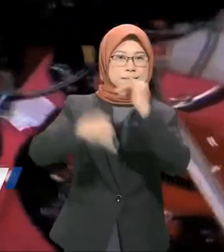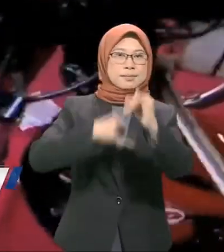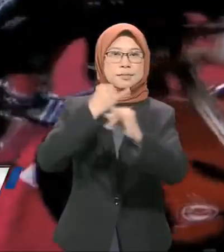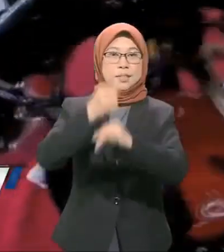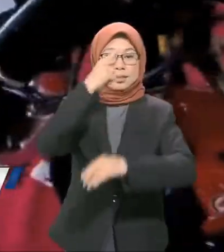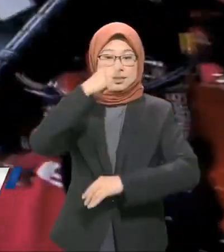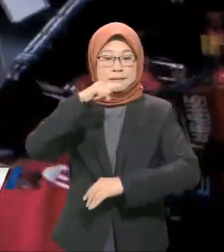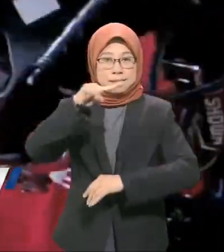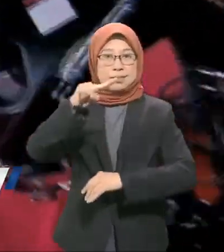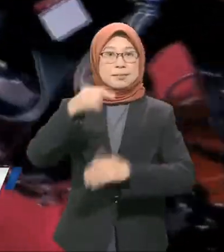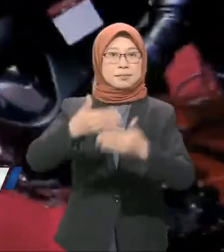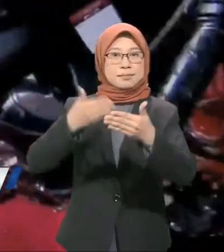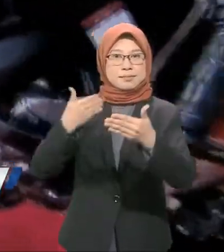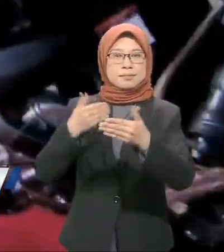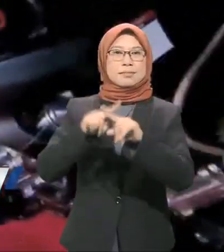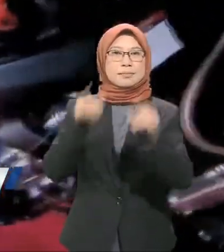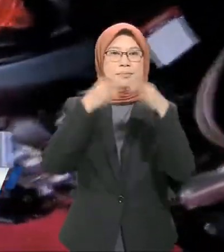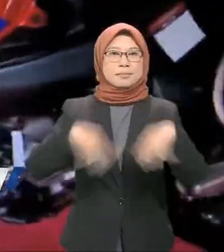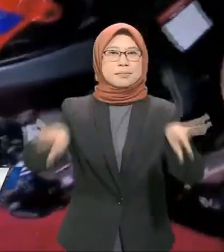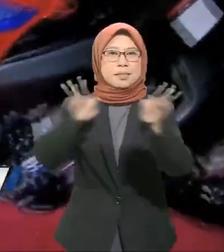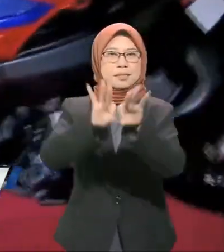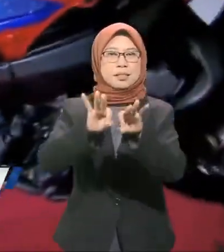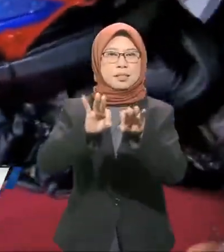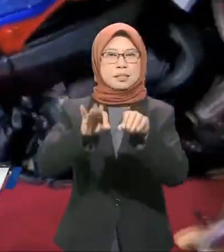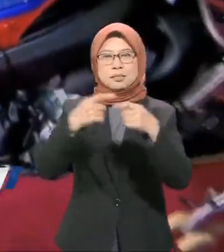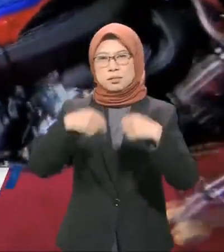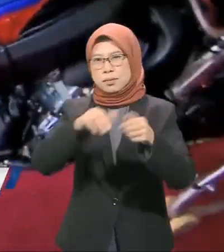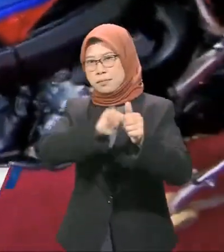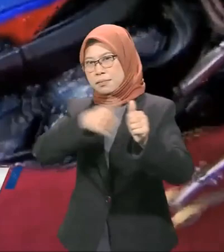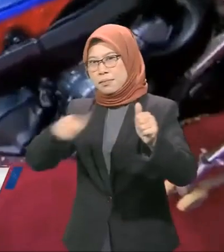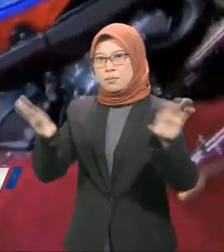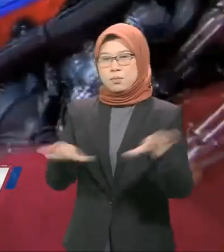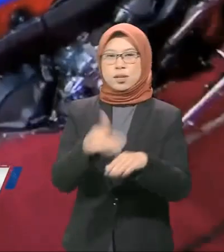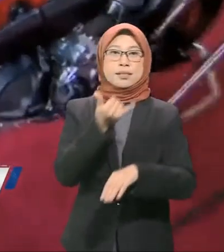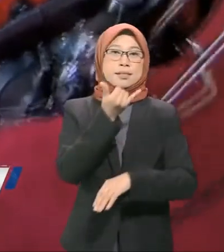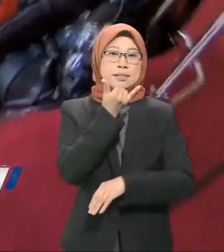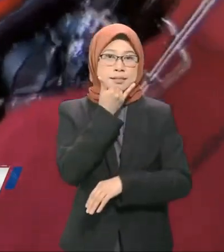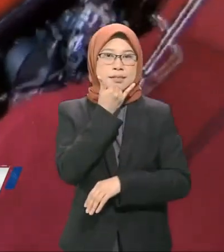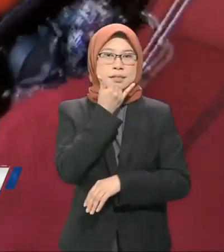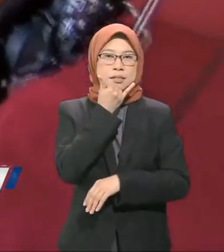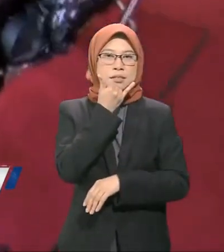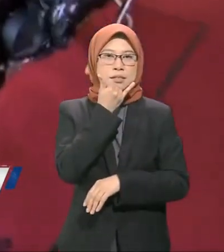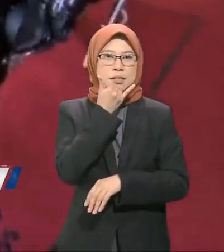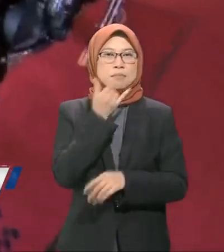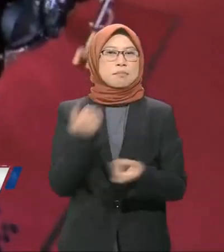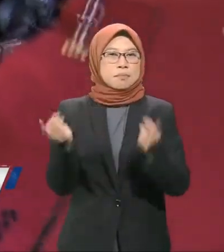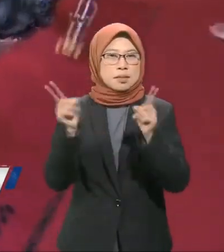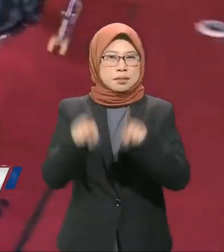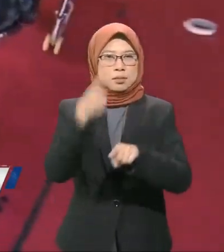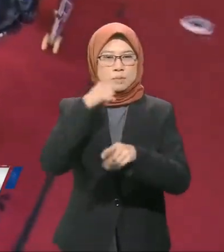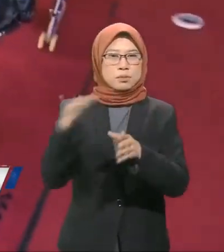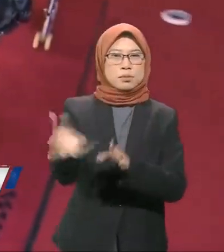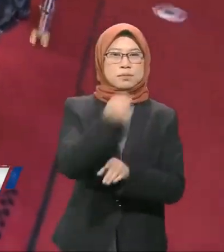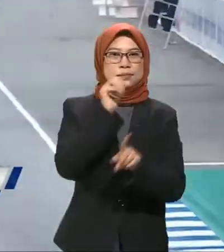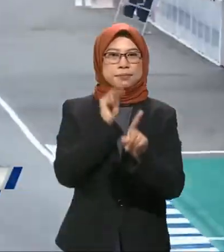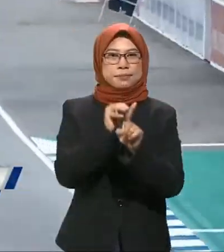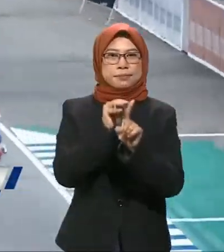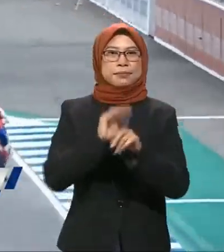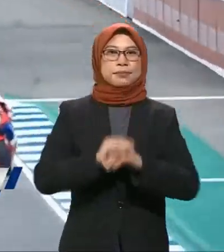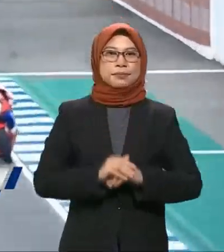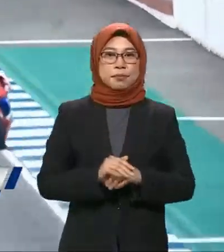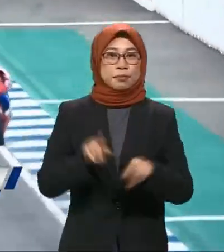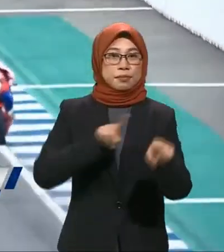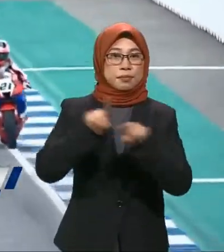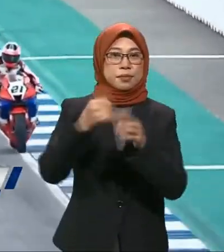Thailand sebelum ini. Namun lebih penting, cuba mengelak daripada melakukan kesilapan yang boleh membuatkannya gagal mengumpul mata.